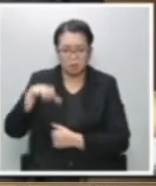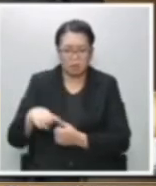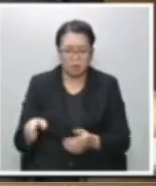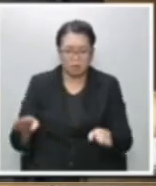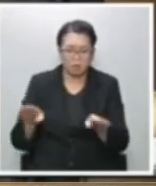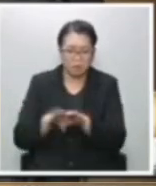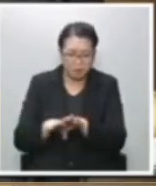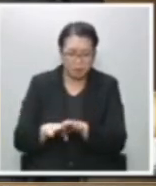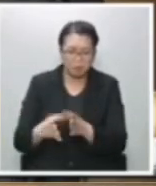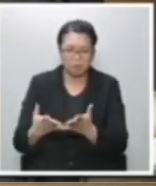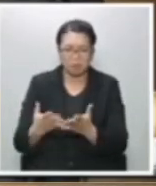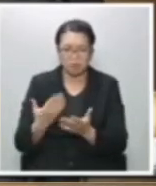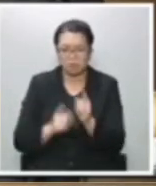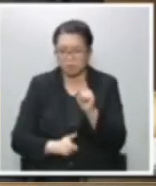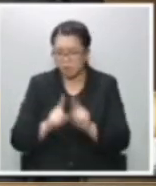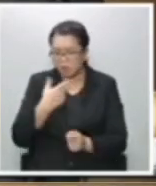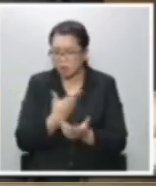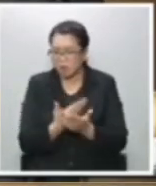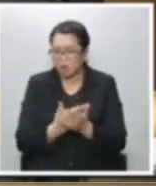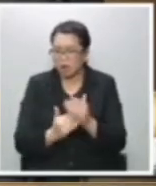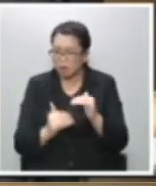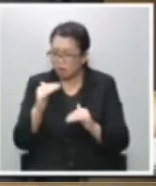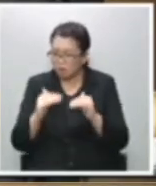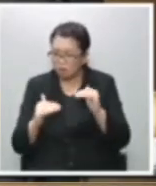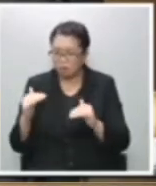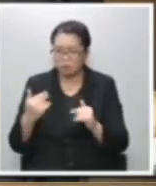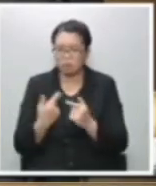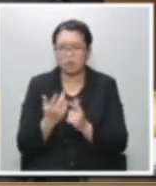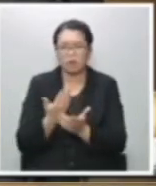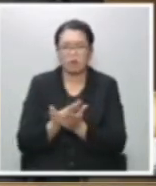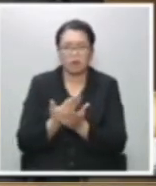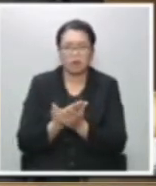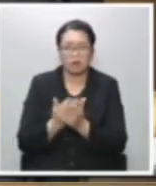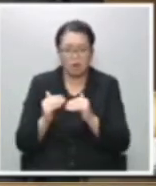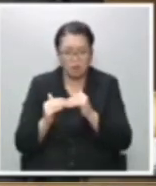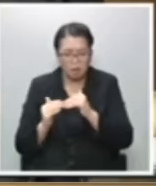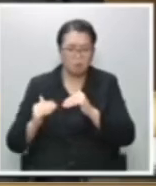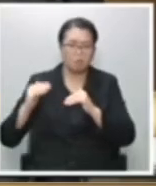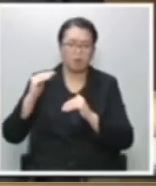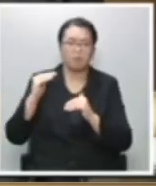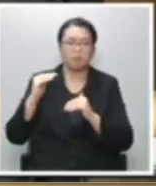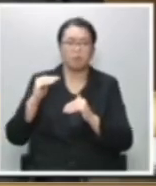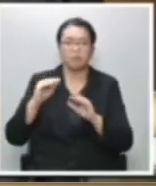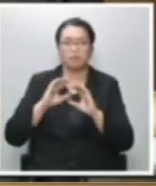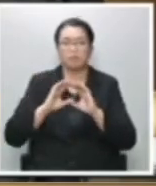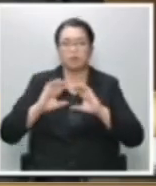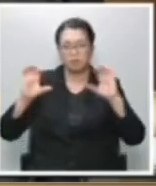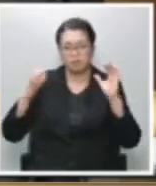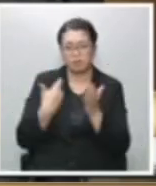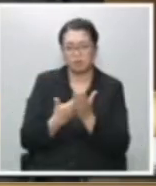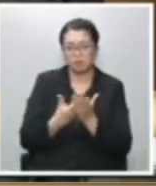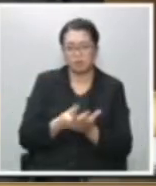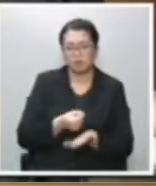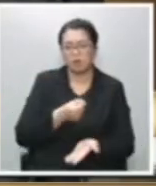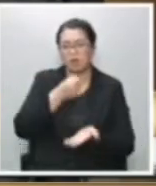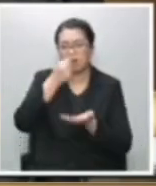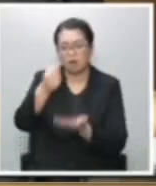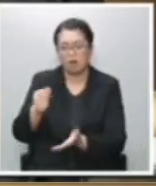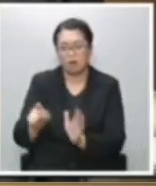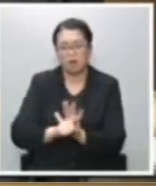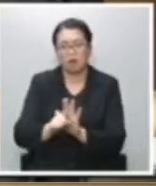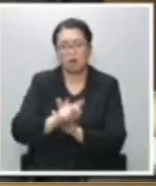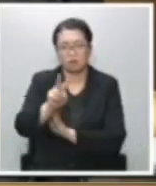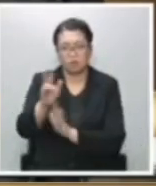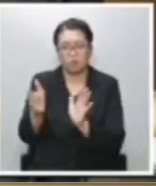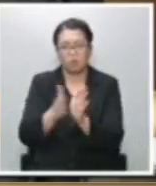มาเป็นราคาแต่ราคาเนี่ยขึ้นไประดับหนึ่งรัฐบาลได้ให้เงินไป2ครั้งรวม 10,000 ล้